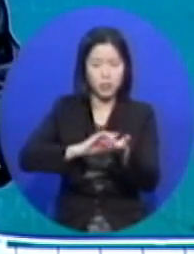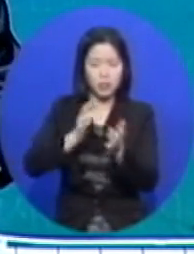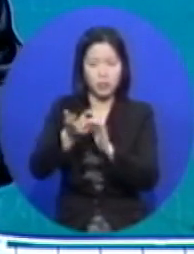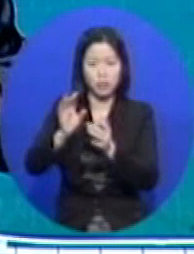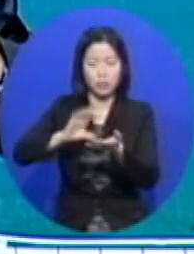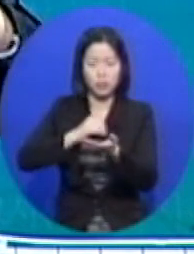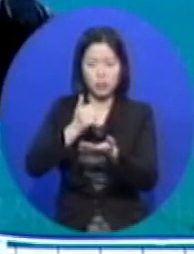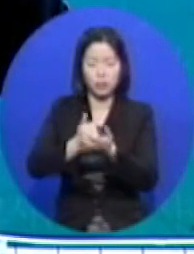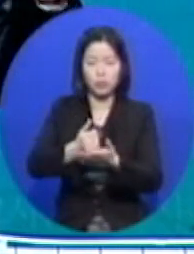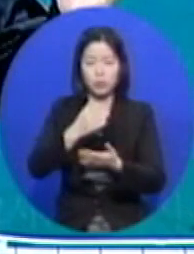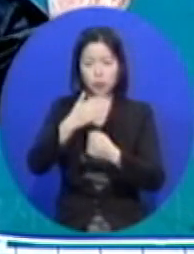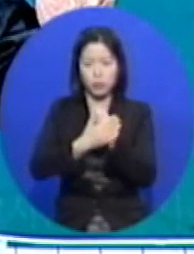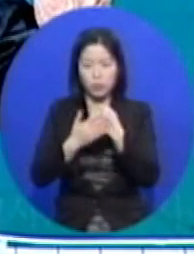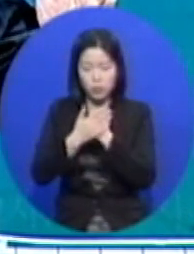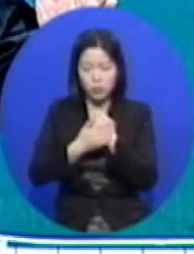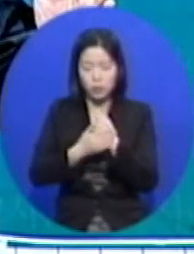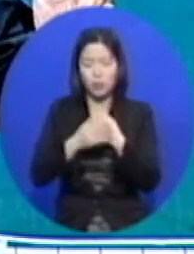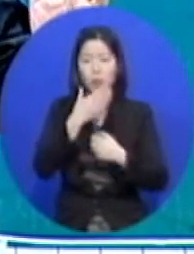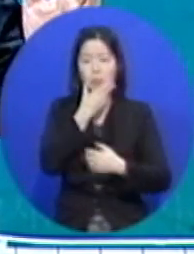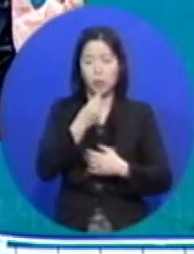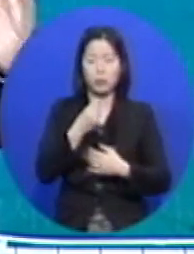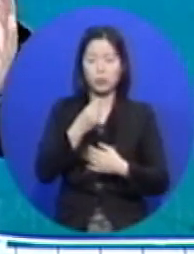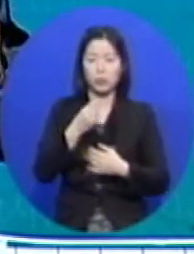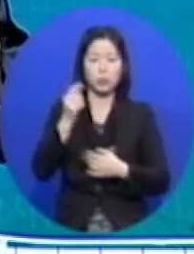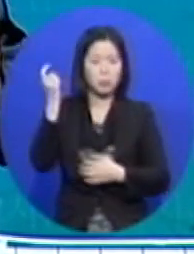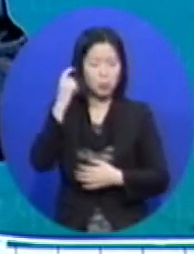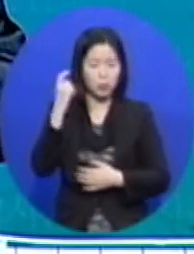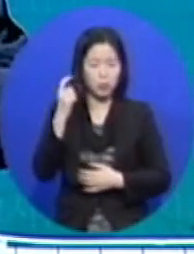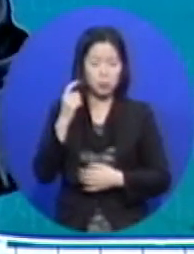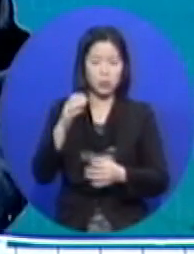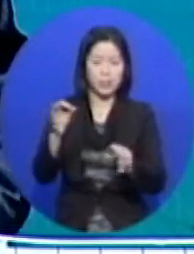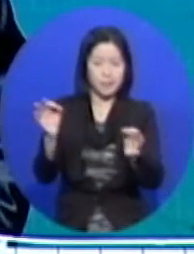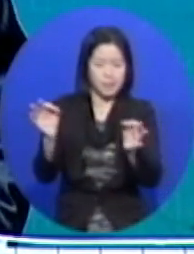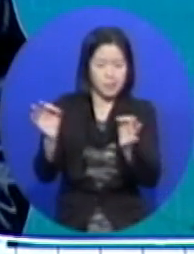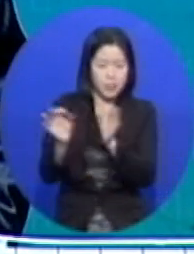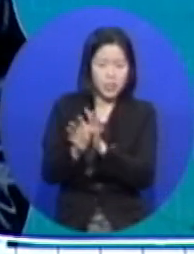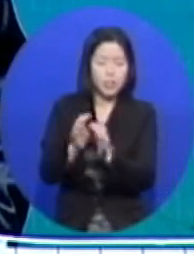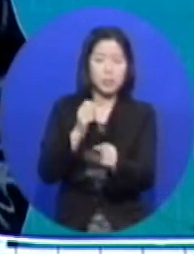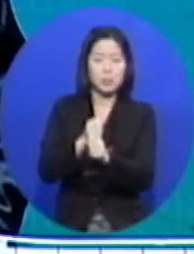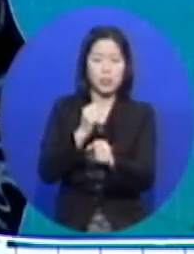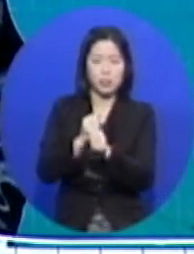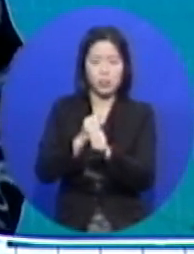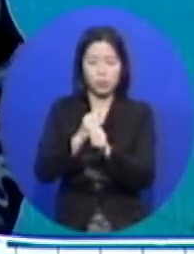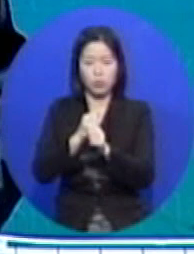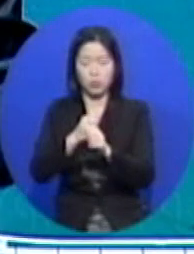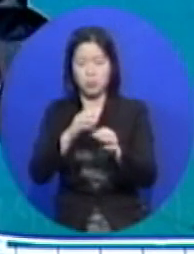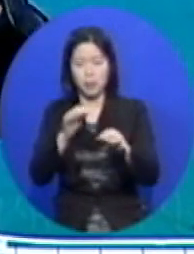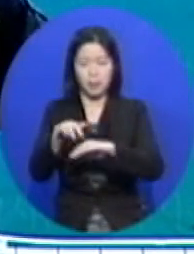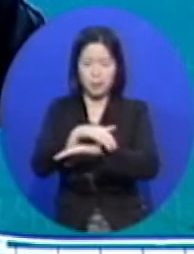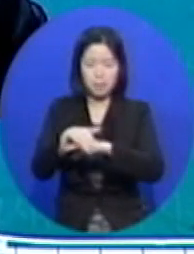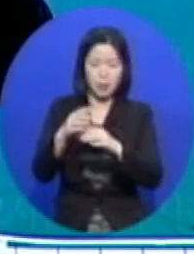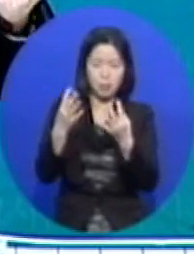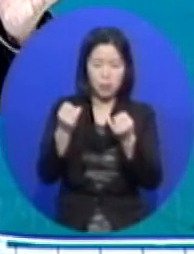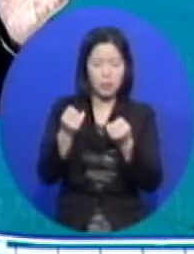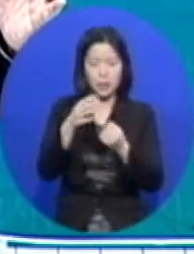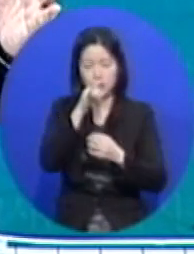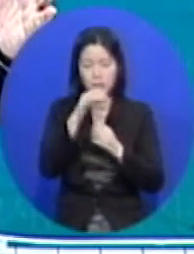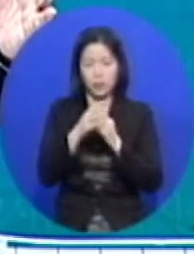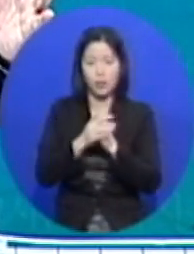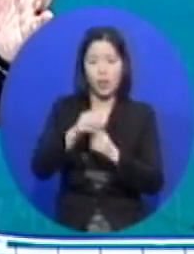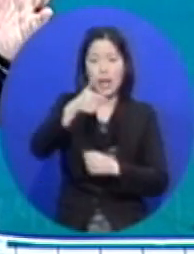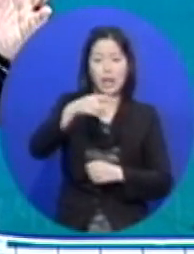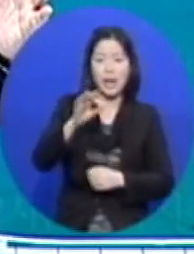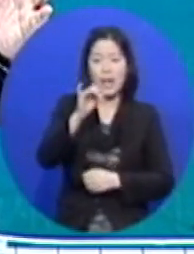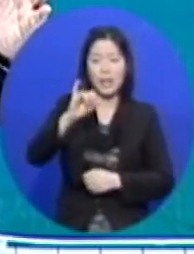복음을 무료화 시키려고 얼마나 감경 에 역사 있는지 모릅니다 가인이 아벨을 죽일 때도